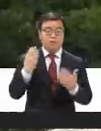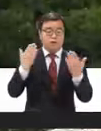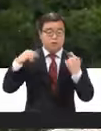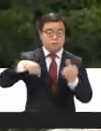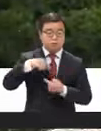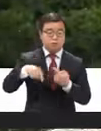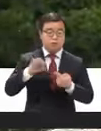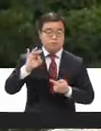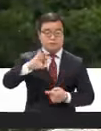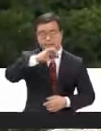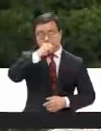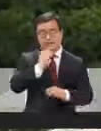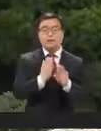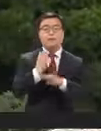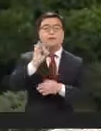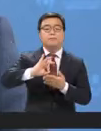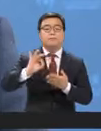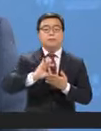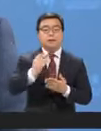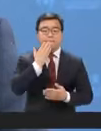낭비될 우려가 있다고 지적했습니다.